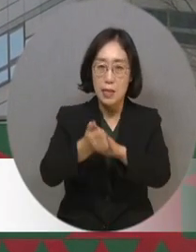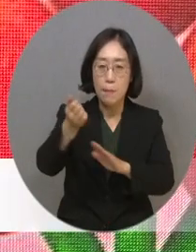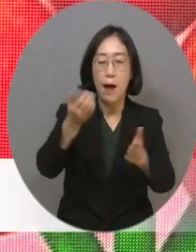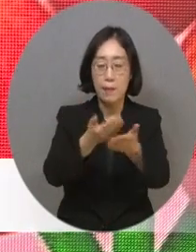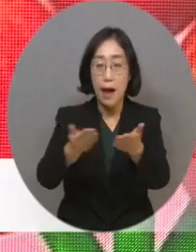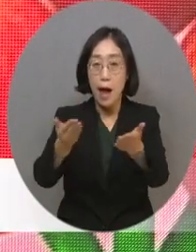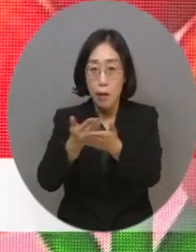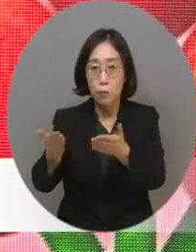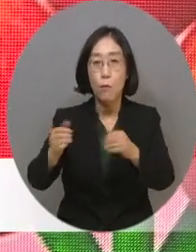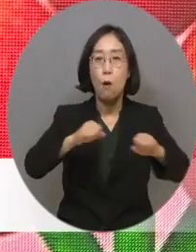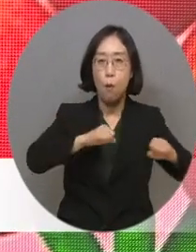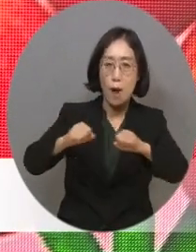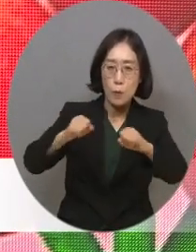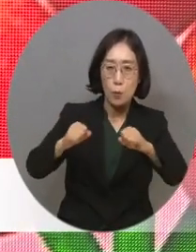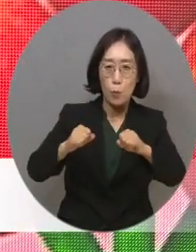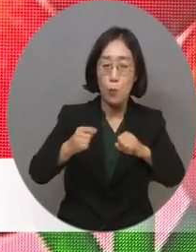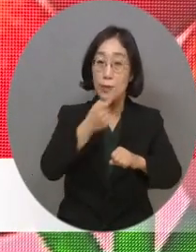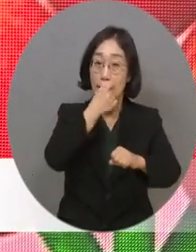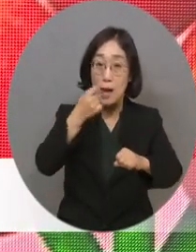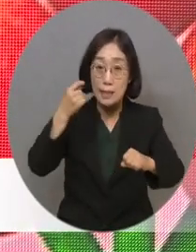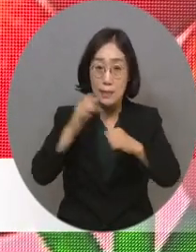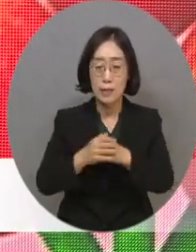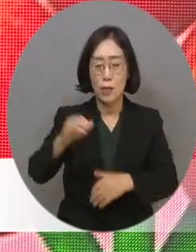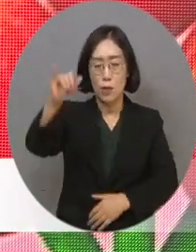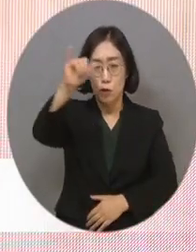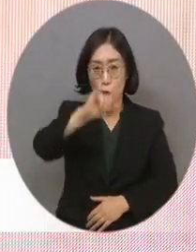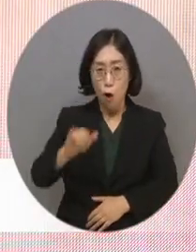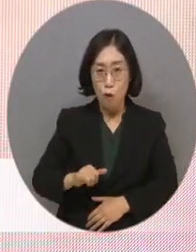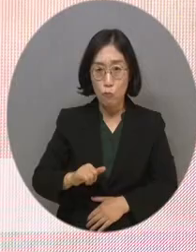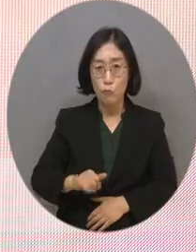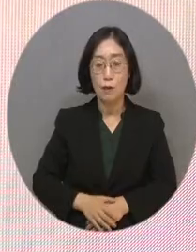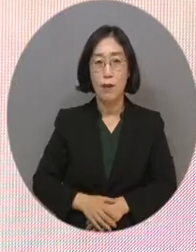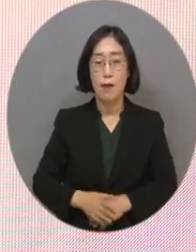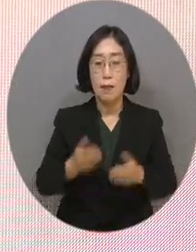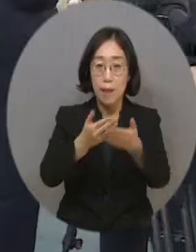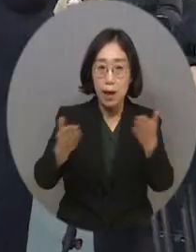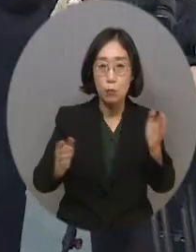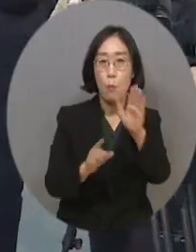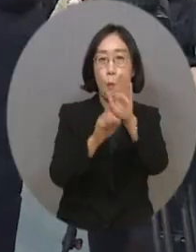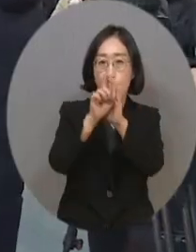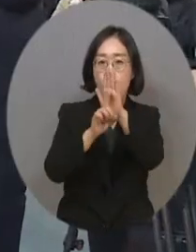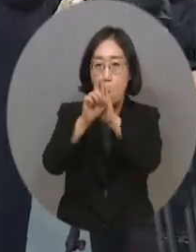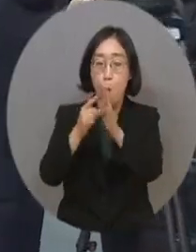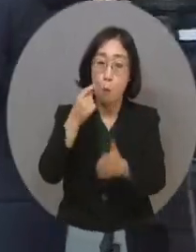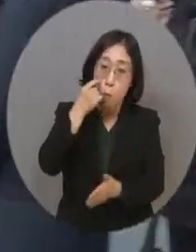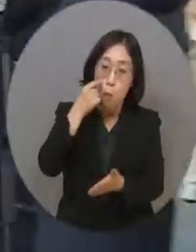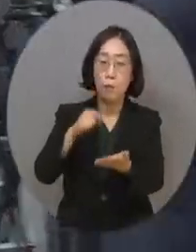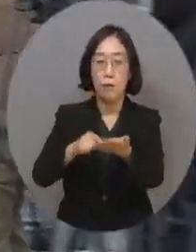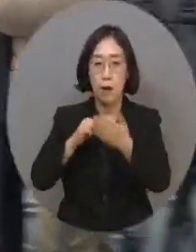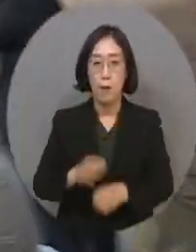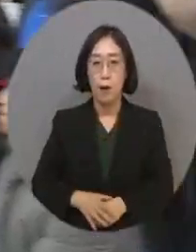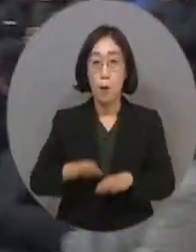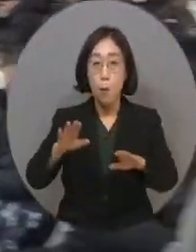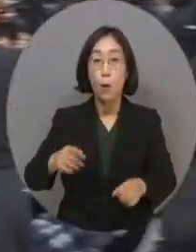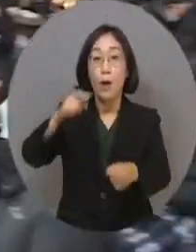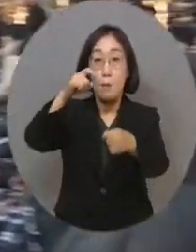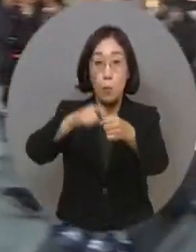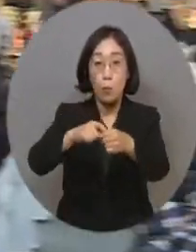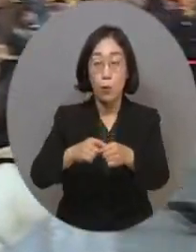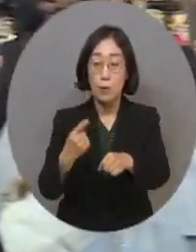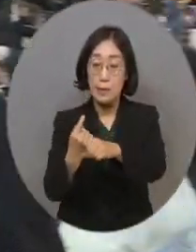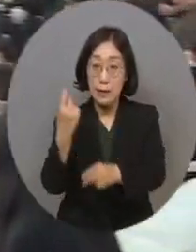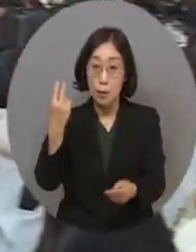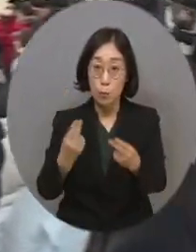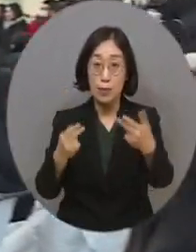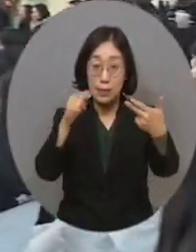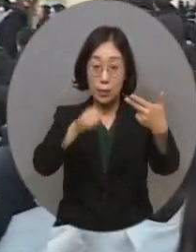상징으로 캠페인 기간 동안 전국의 나눔 현황을 반영하고 있습니다. 올해 캠페인 목표액은 전년보다